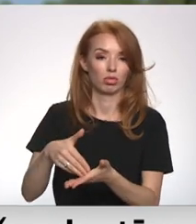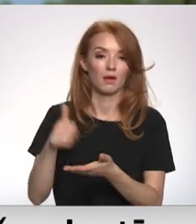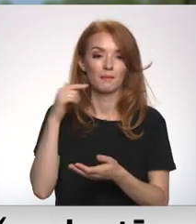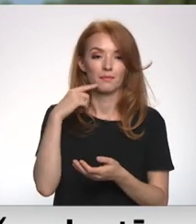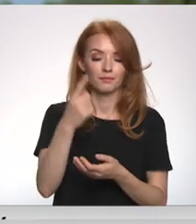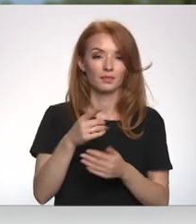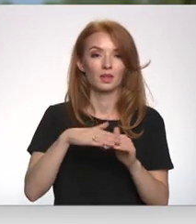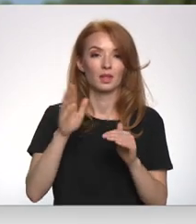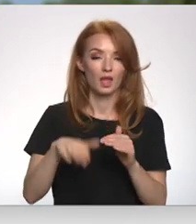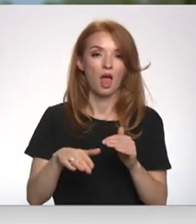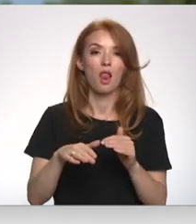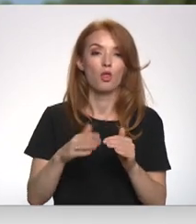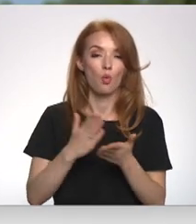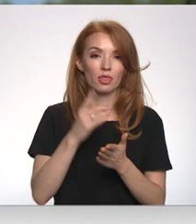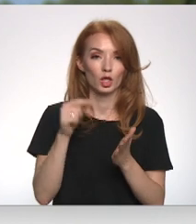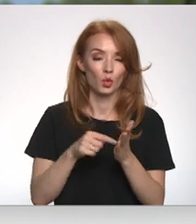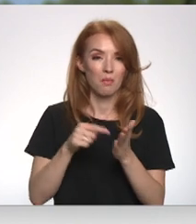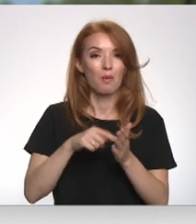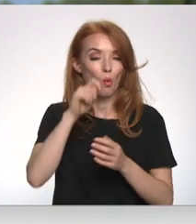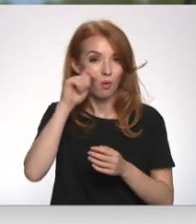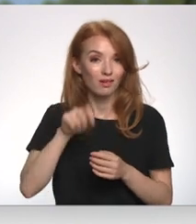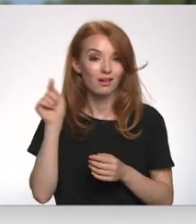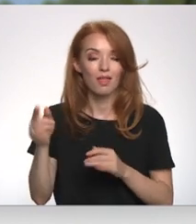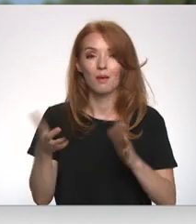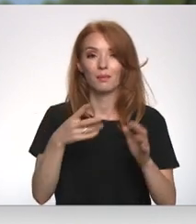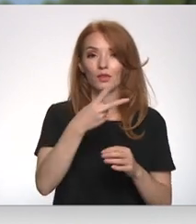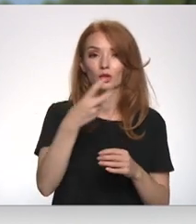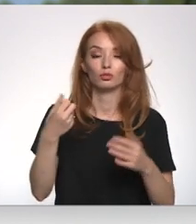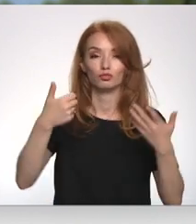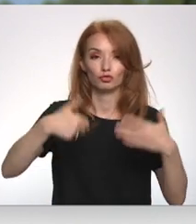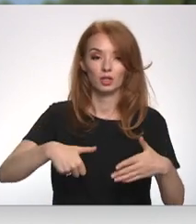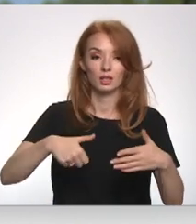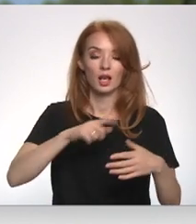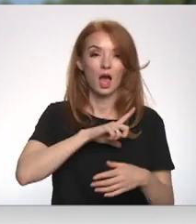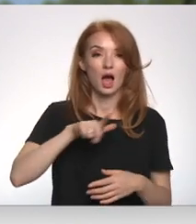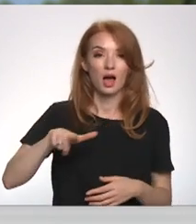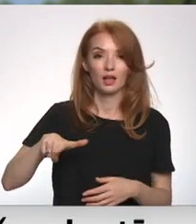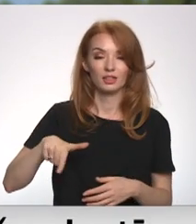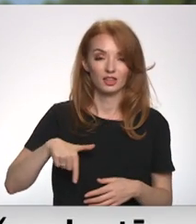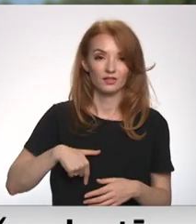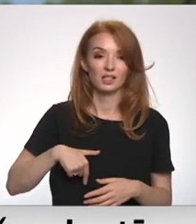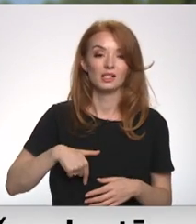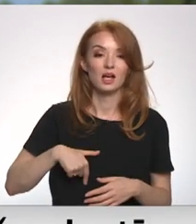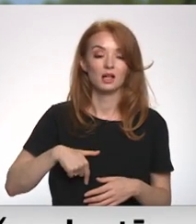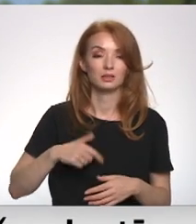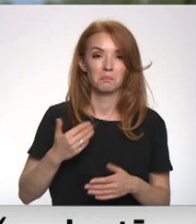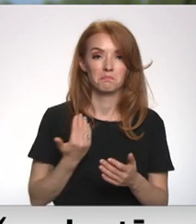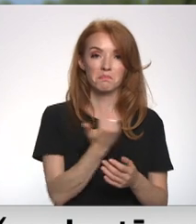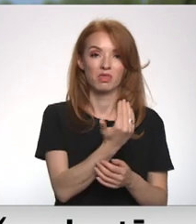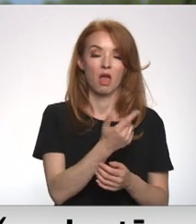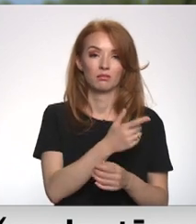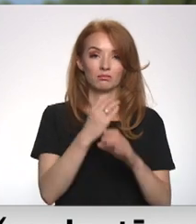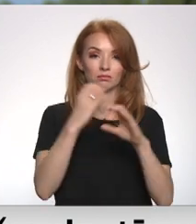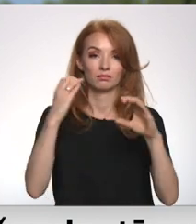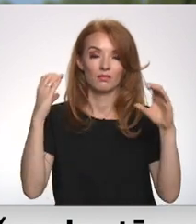nu, geopolitiku un notikumus Ukrainā, aptuveni 260 Latvijas pusē piederošos vagoni, kas ir